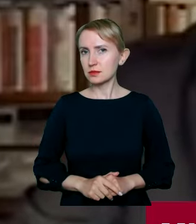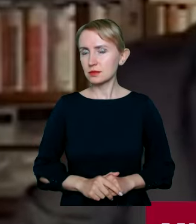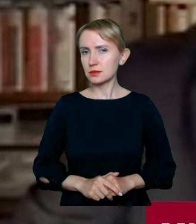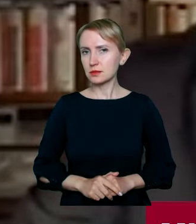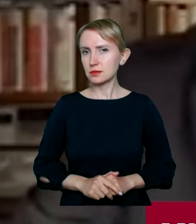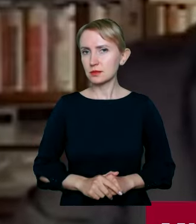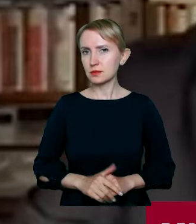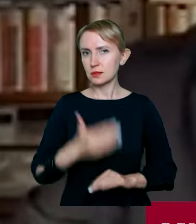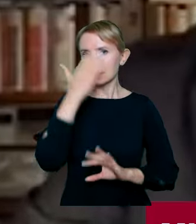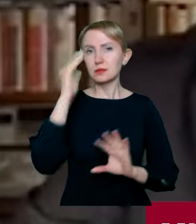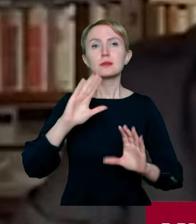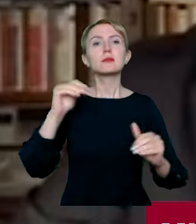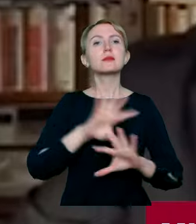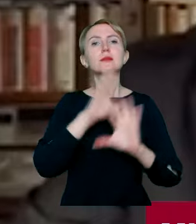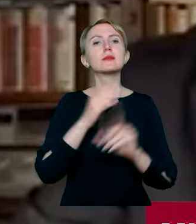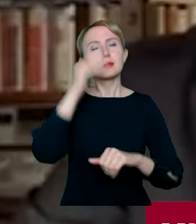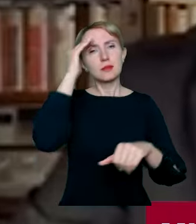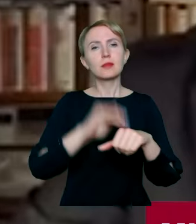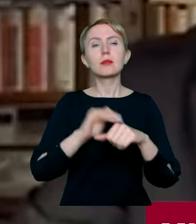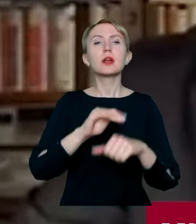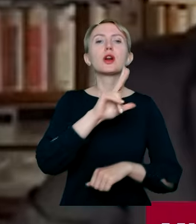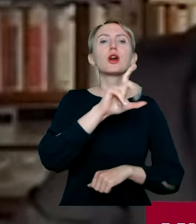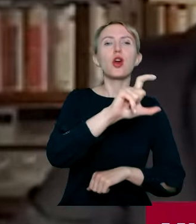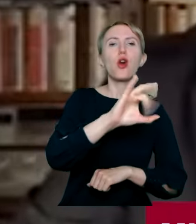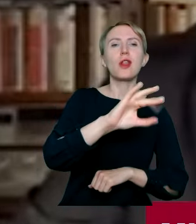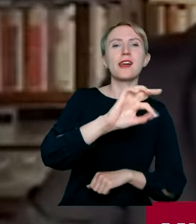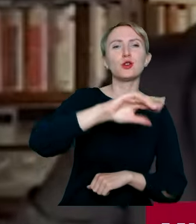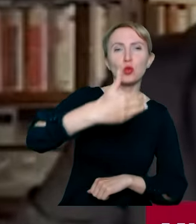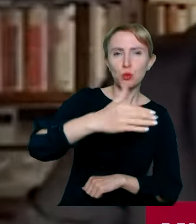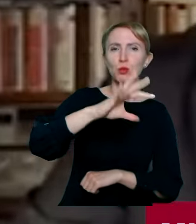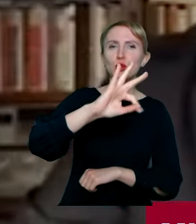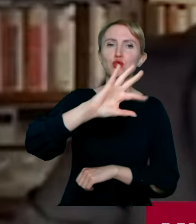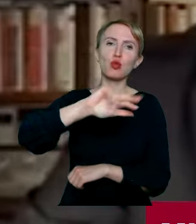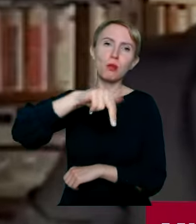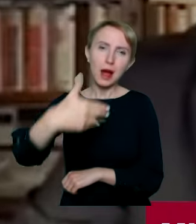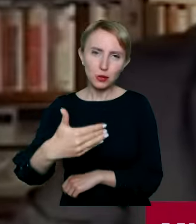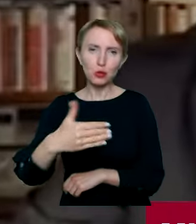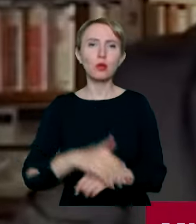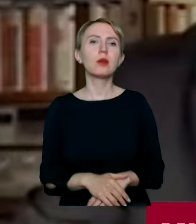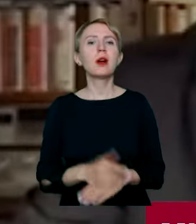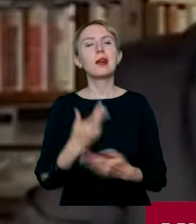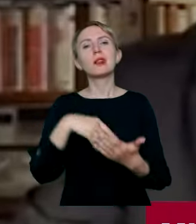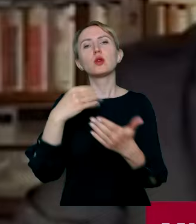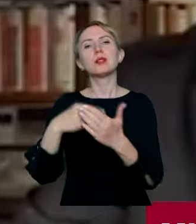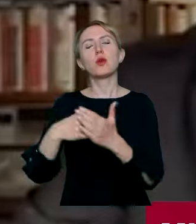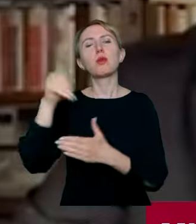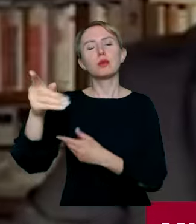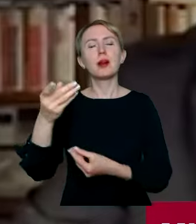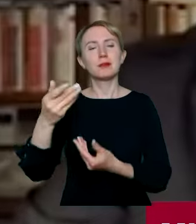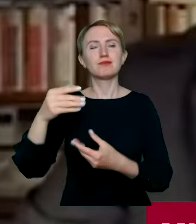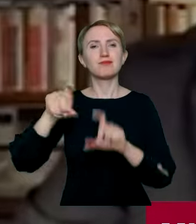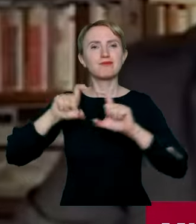to wszystko przypomnieć, ale od Collegium Tumanum przez kwestię dotyczącą zakupu pewnej nieruchomości, po